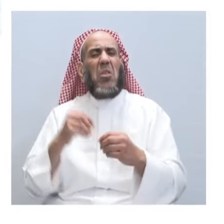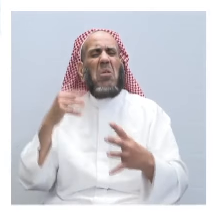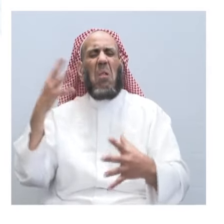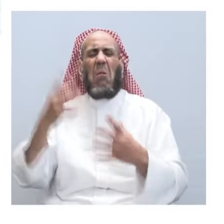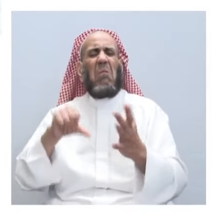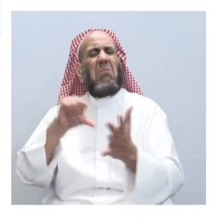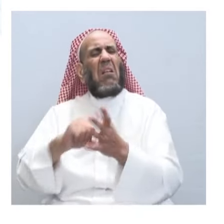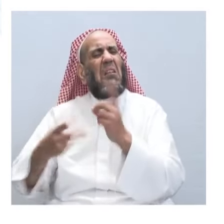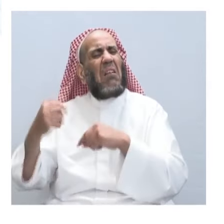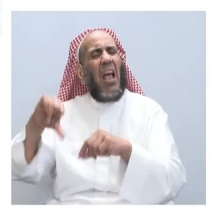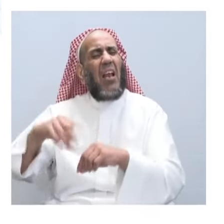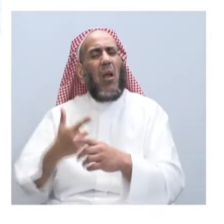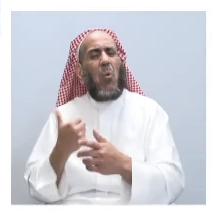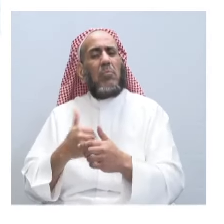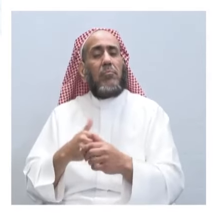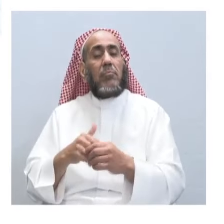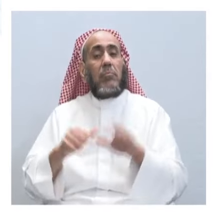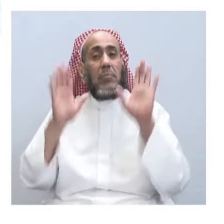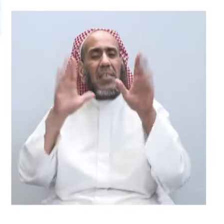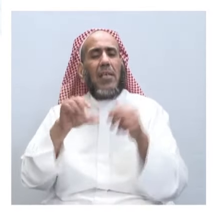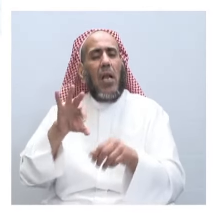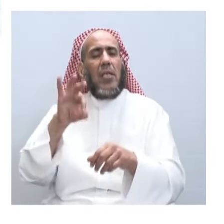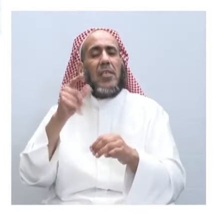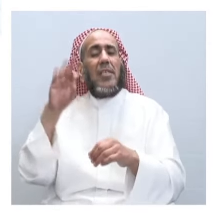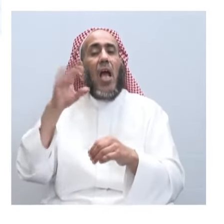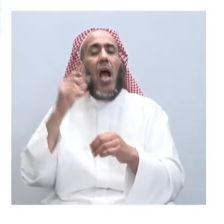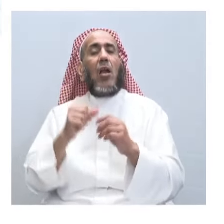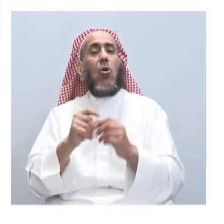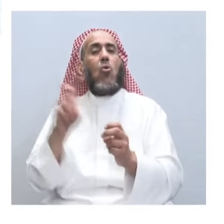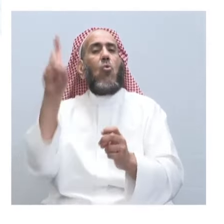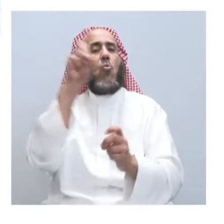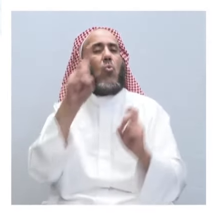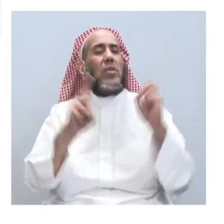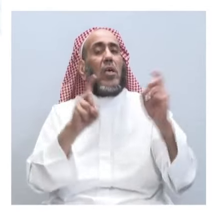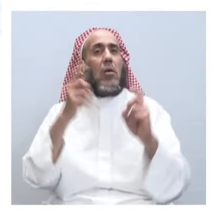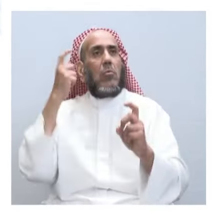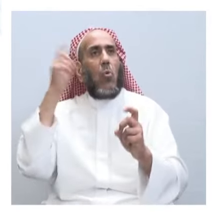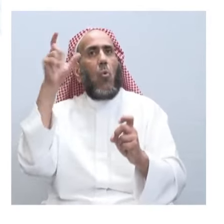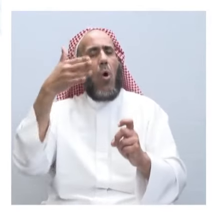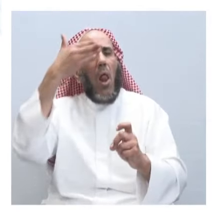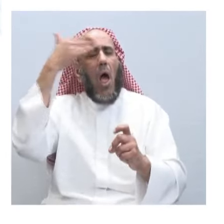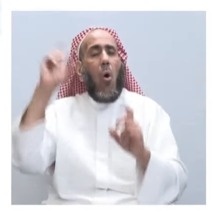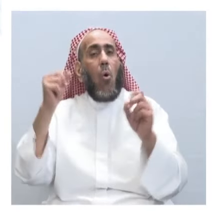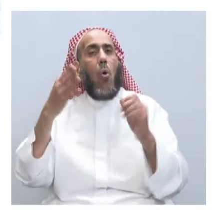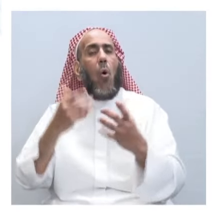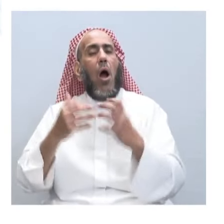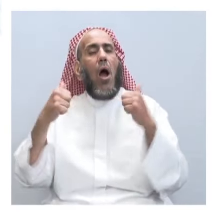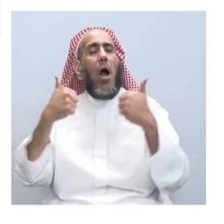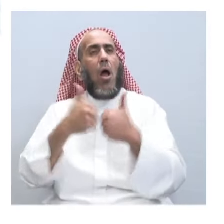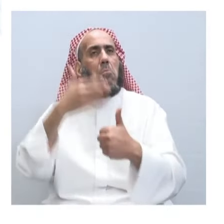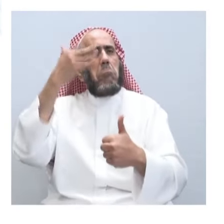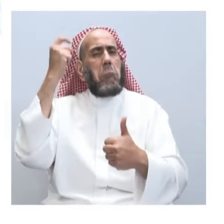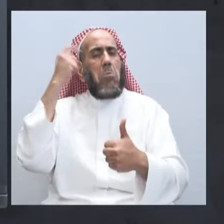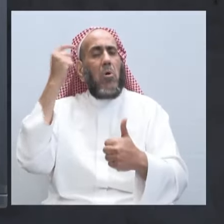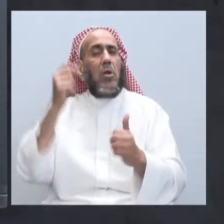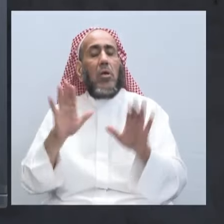الجاهليه اولا صلاه الاستخاره واستشاره العقلاء والمجربين واهل الخبره